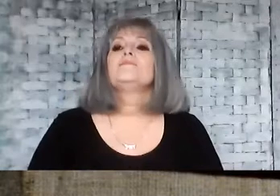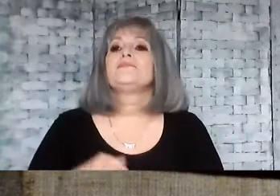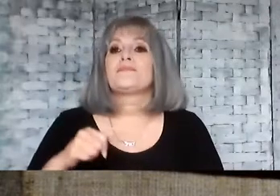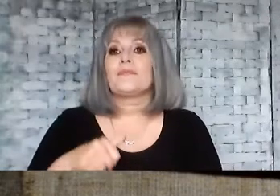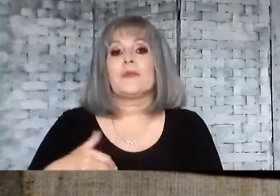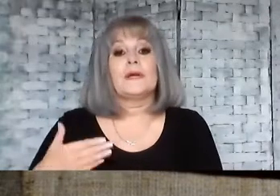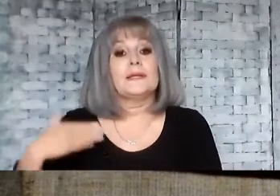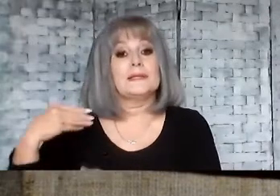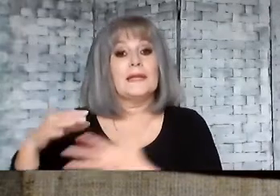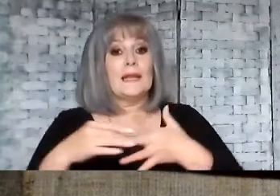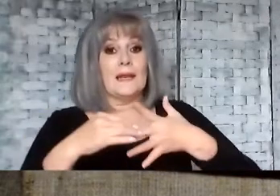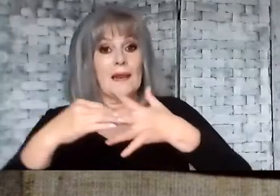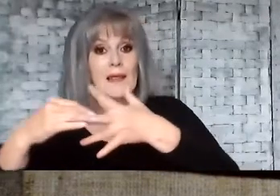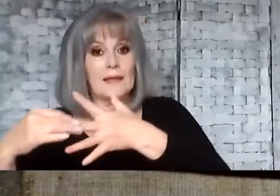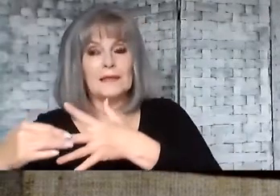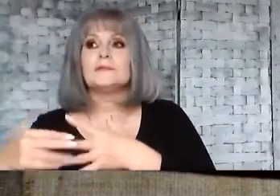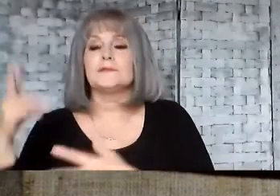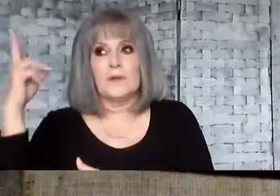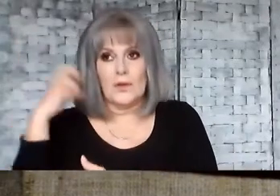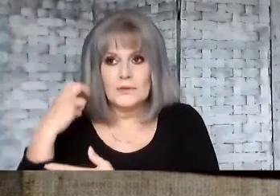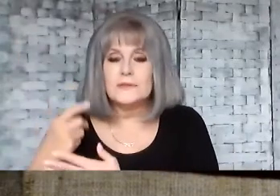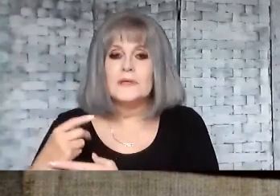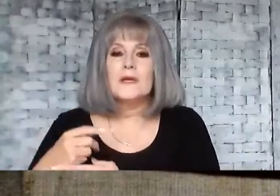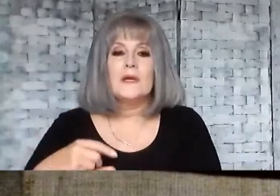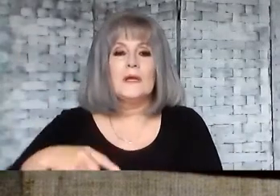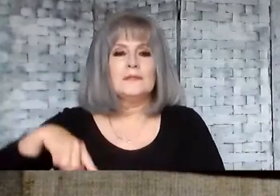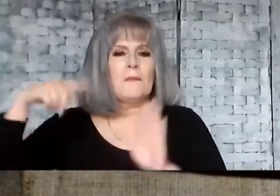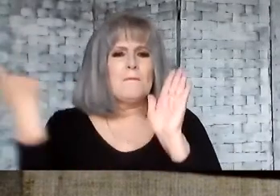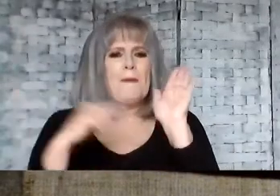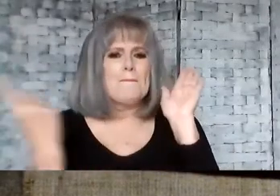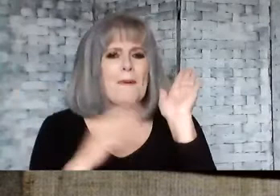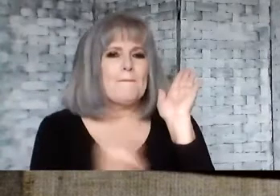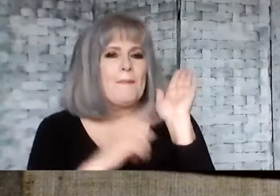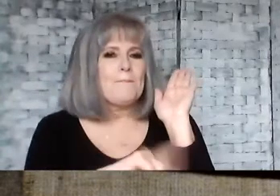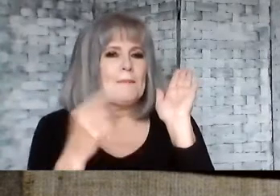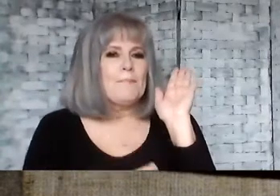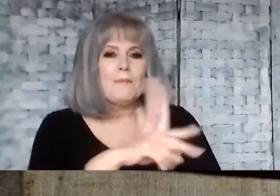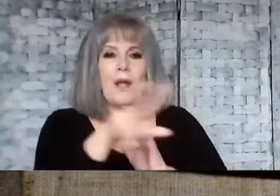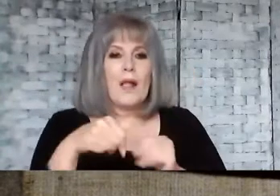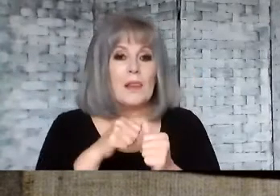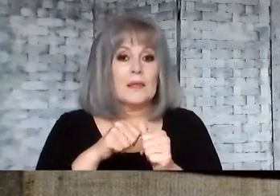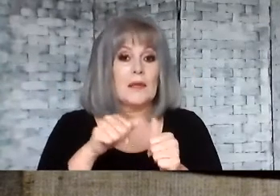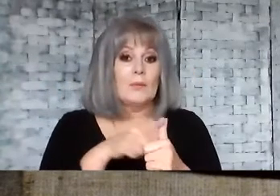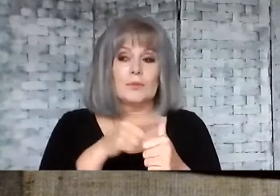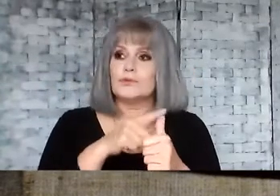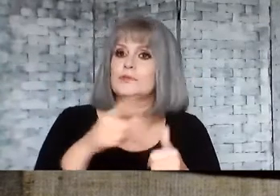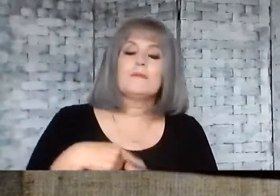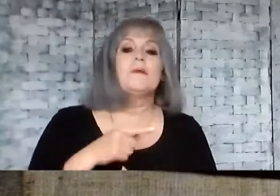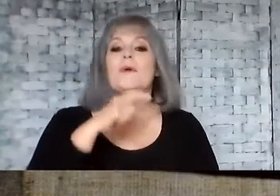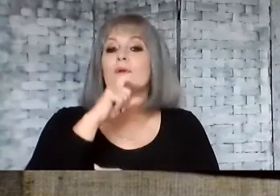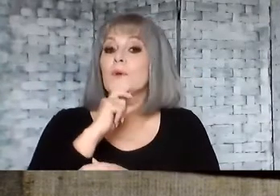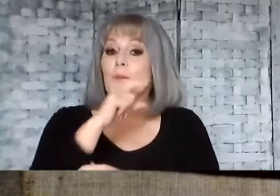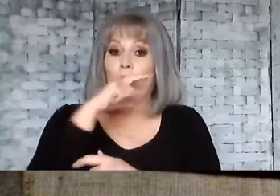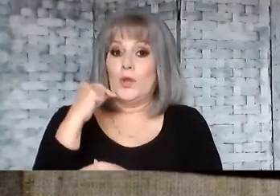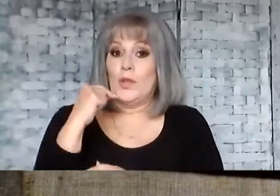Die leiers luister toe vir Gamaliel en laat die apostels toe net slaan en beveel hulle toe weer. Hulle mag nie in die naam van Jesus